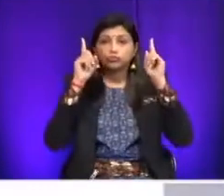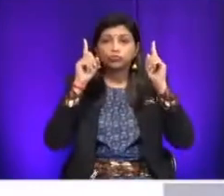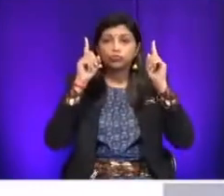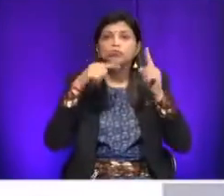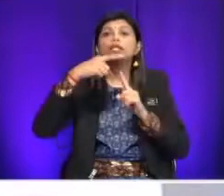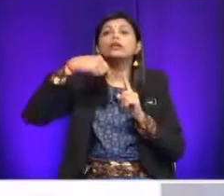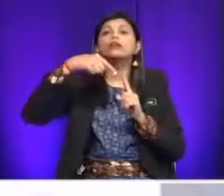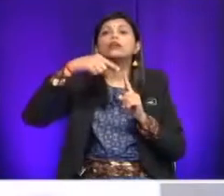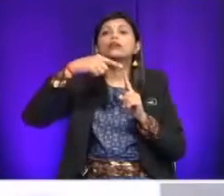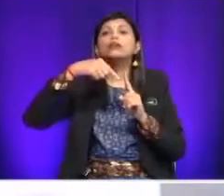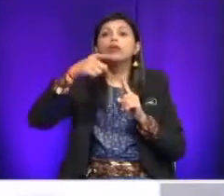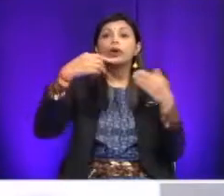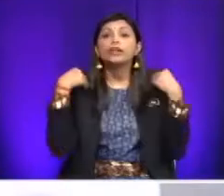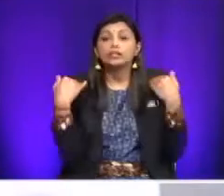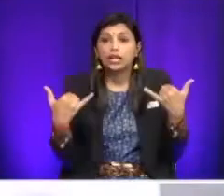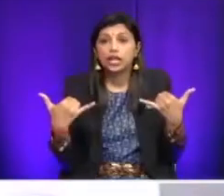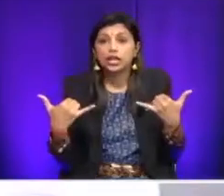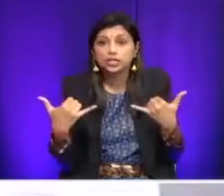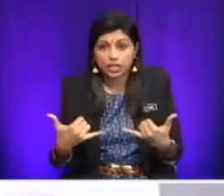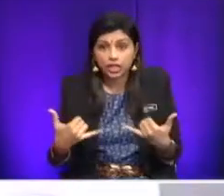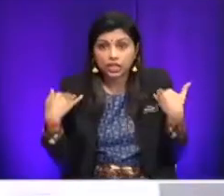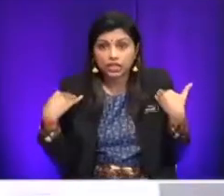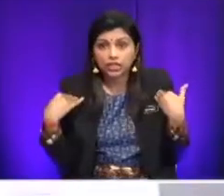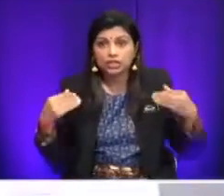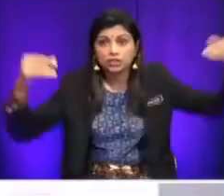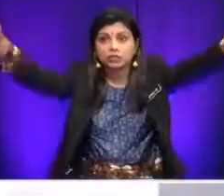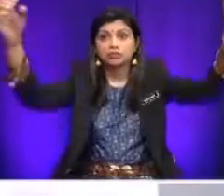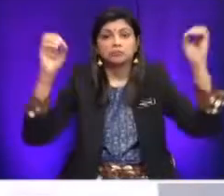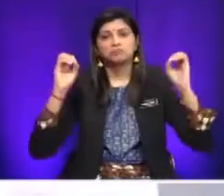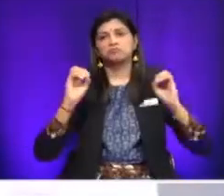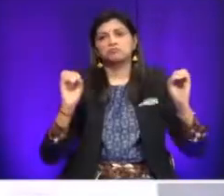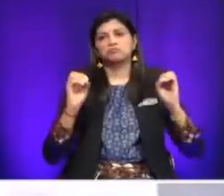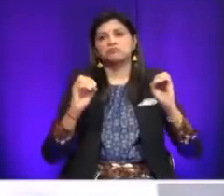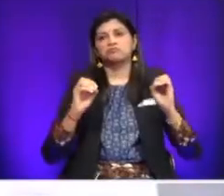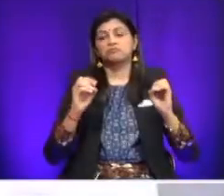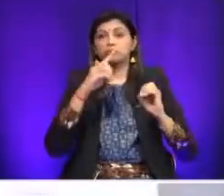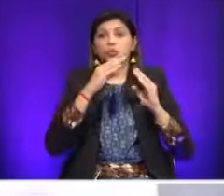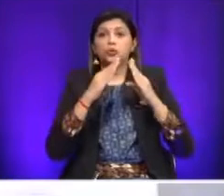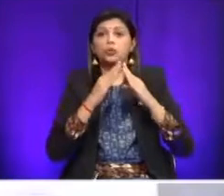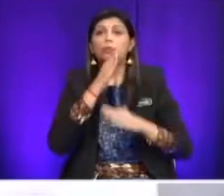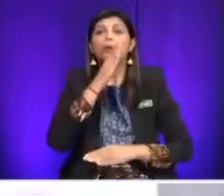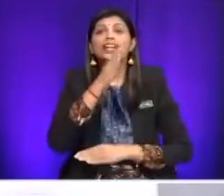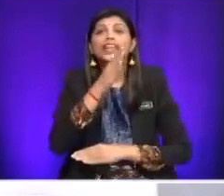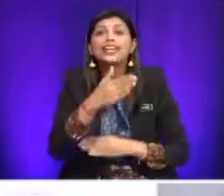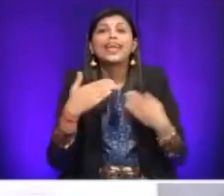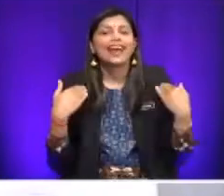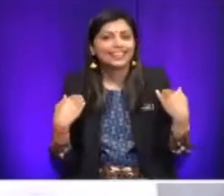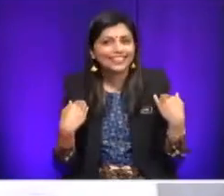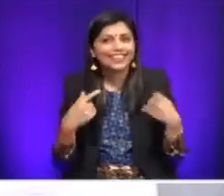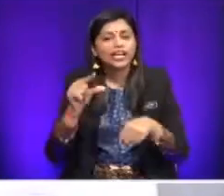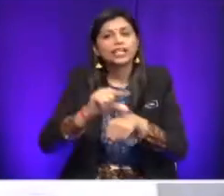zaman dulu dulu nih ego lu temanan begitu saja itu adalah ayahnya menggunakan akrabnya